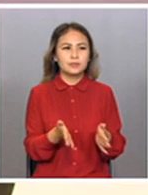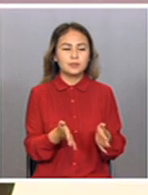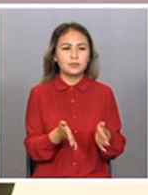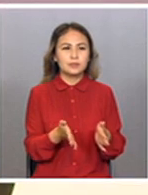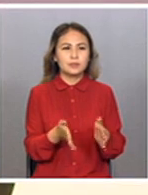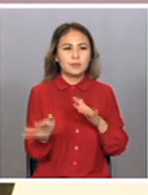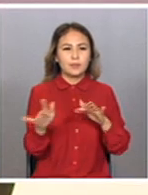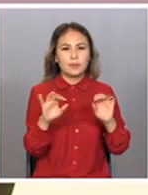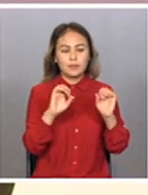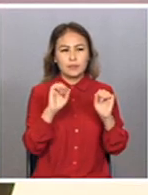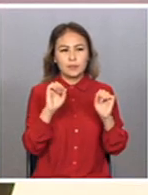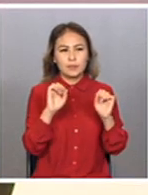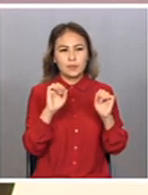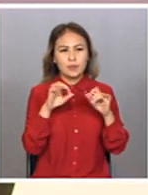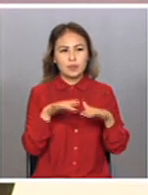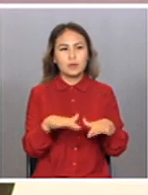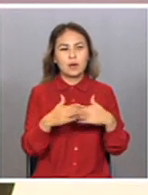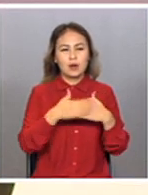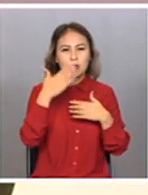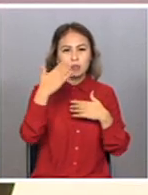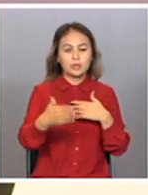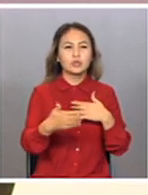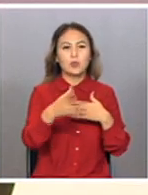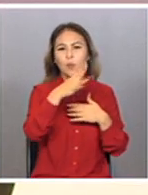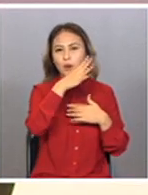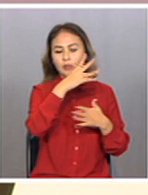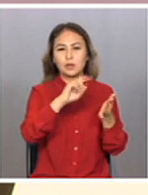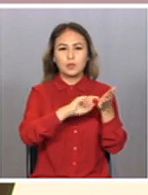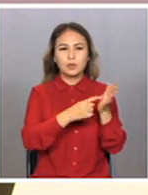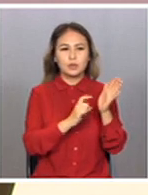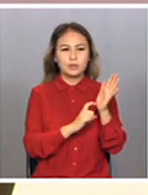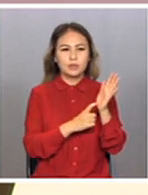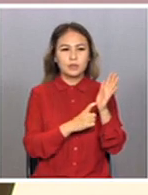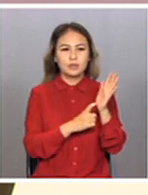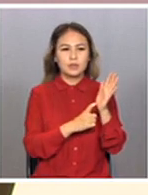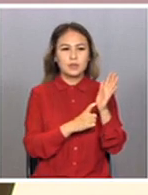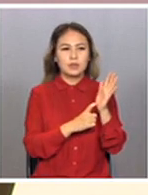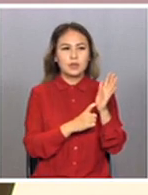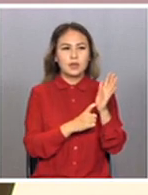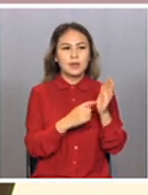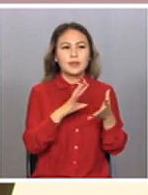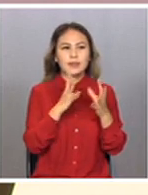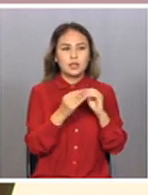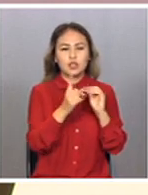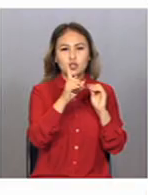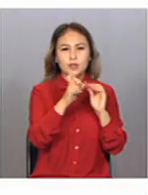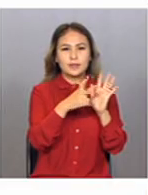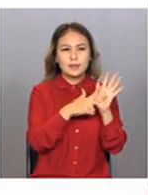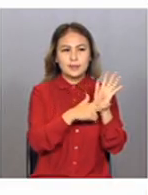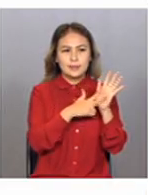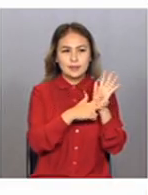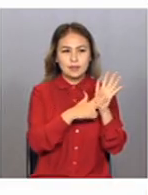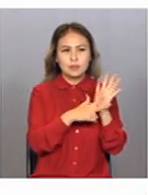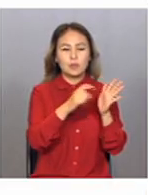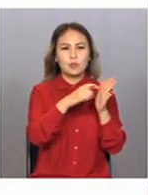Қозғалыс жылдамдығын анықтау үшін арақашықтықты уақытқа бөлеміз. Яғни, 180 мен